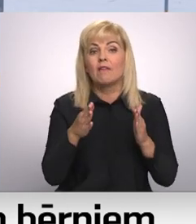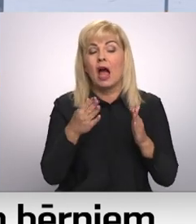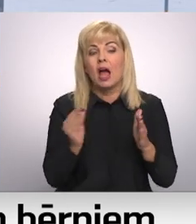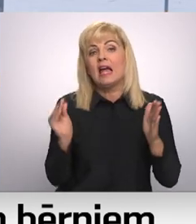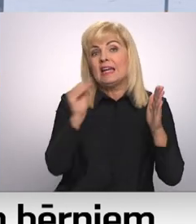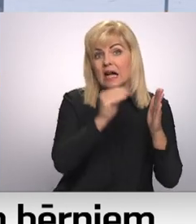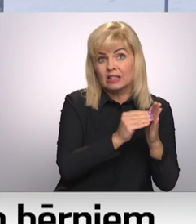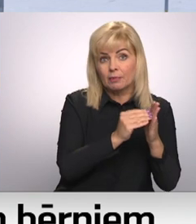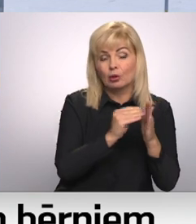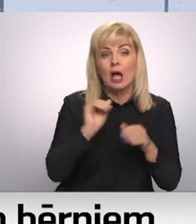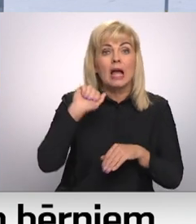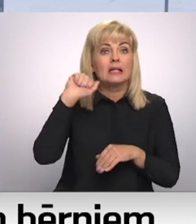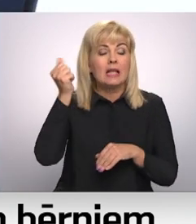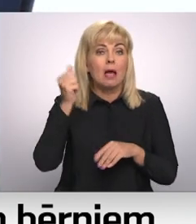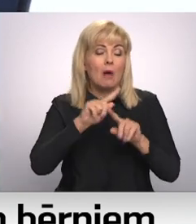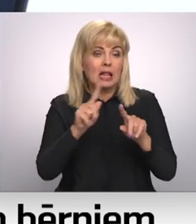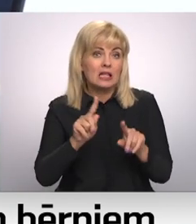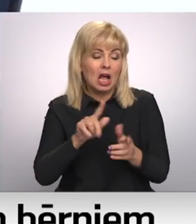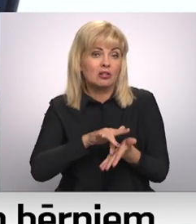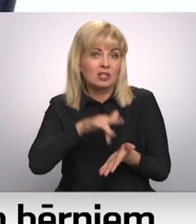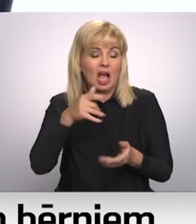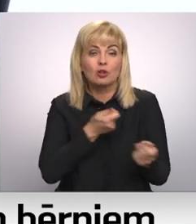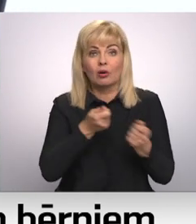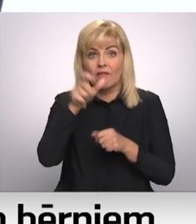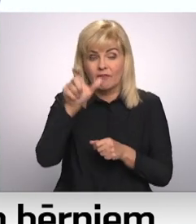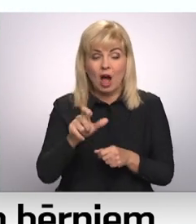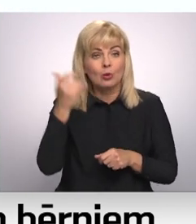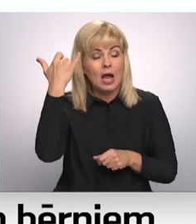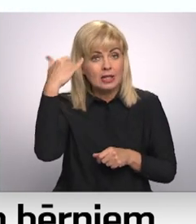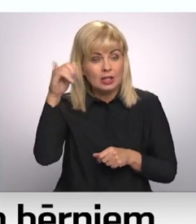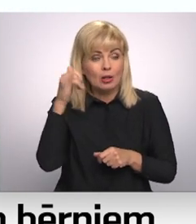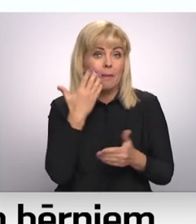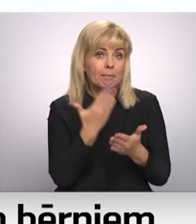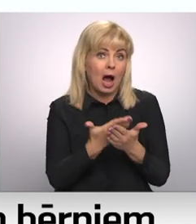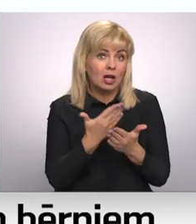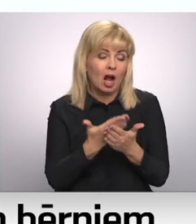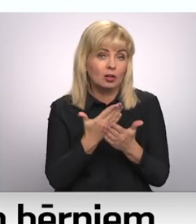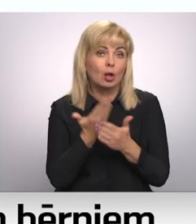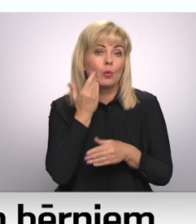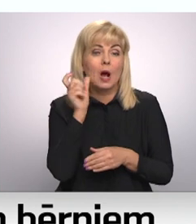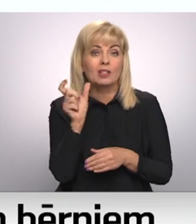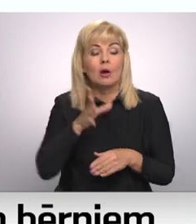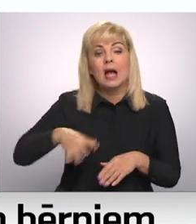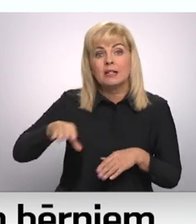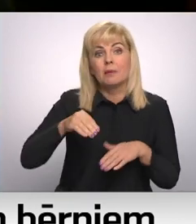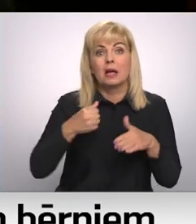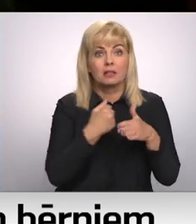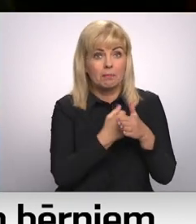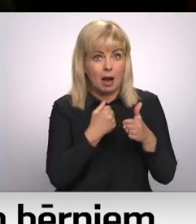šobrīd. Demokrātisko lietu centra vadītājs skaidro, ka idejas iemeslu jau atspoguļo nosaukums ģimenes